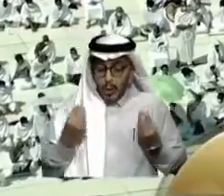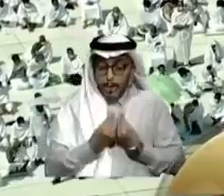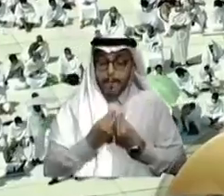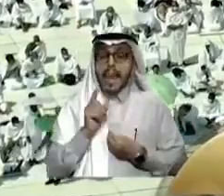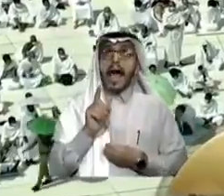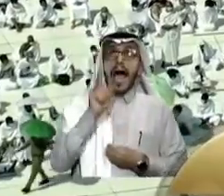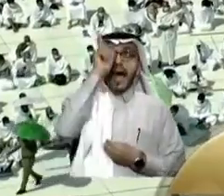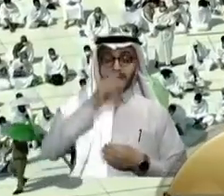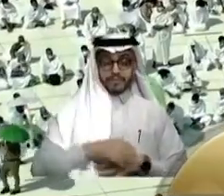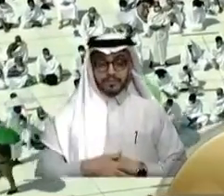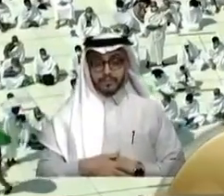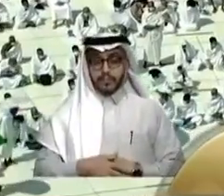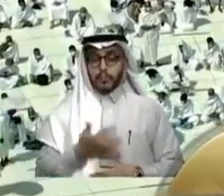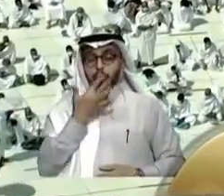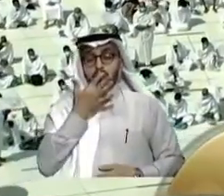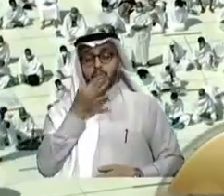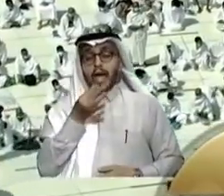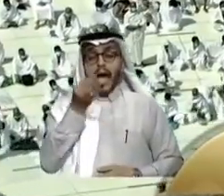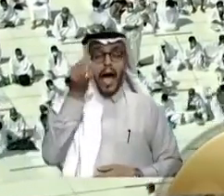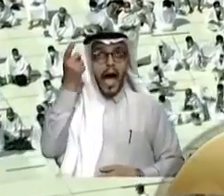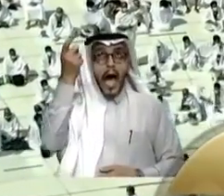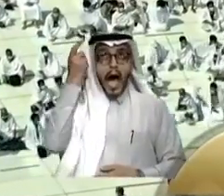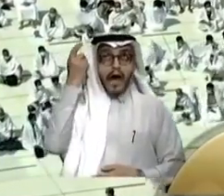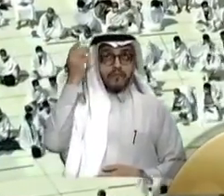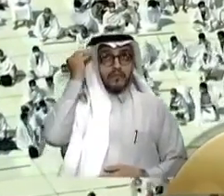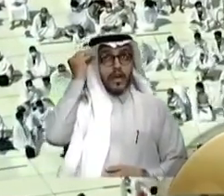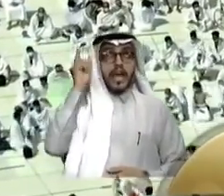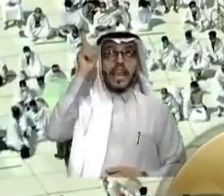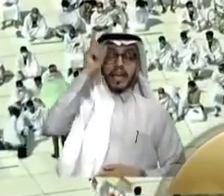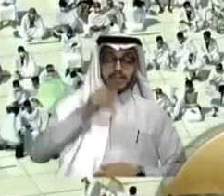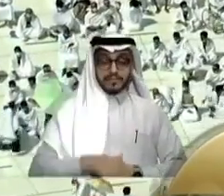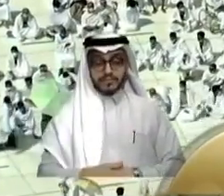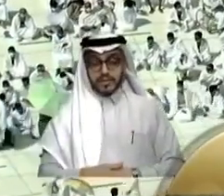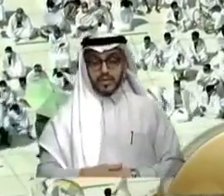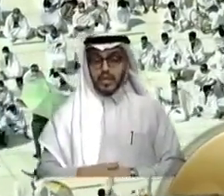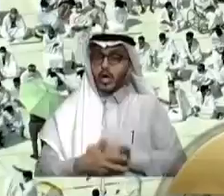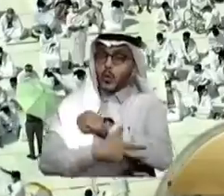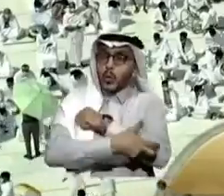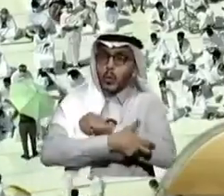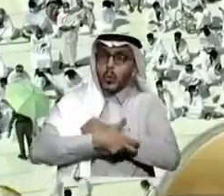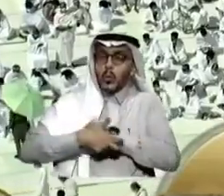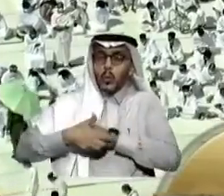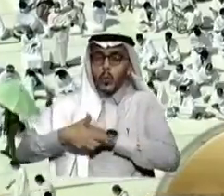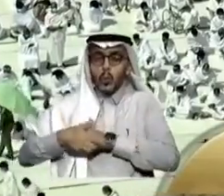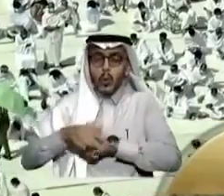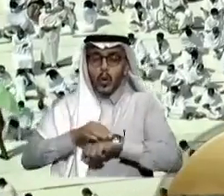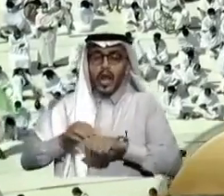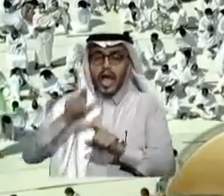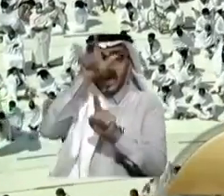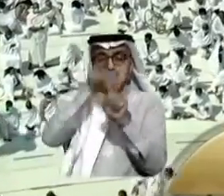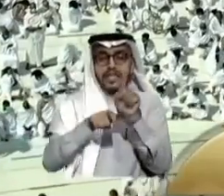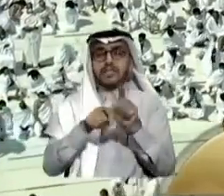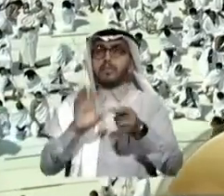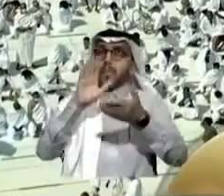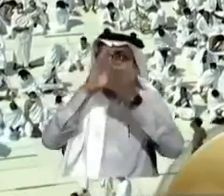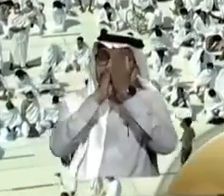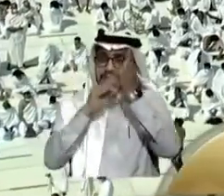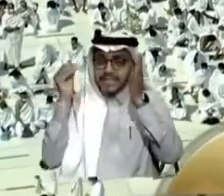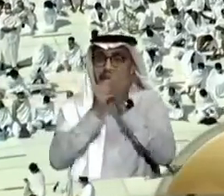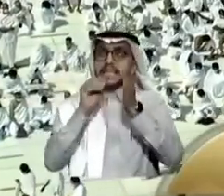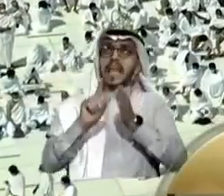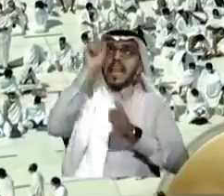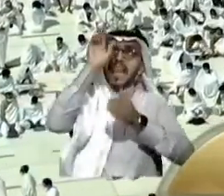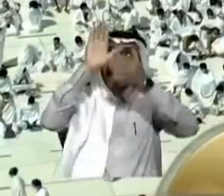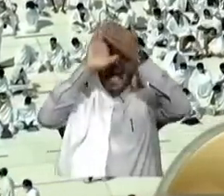النفوس، وتلتذ بمعرفته العقول، وتفتقر إليه المخلوقات بأسرها، كيف